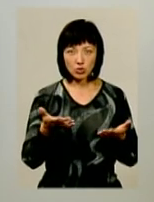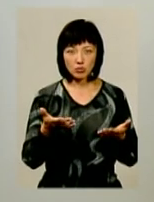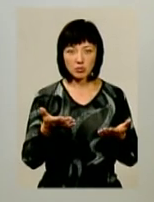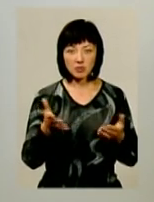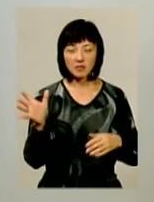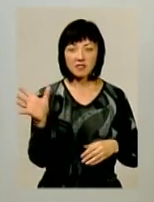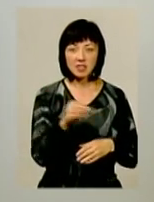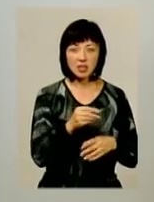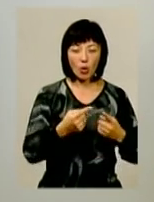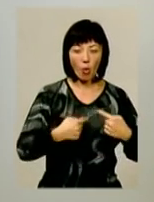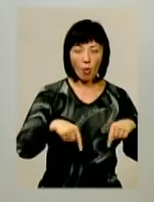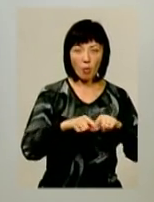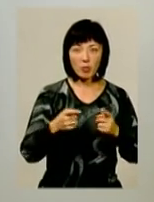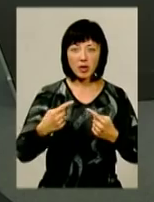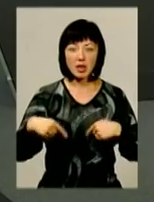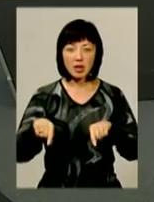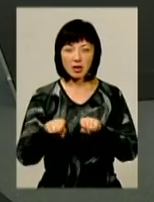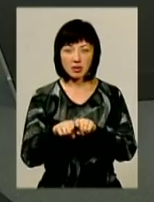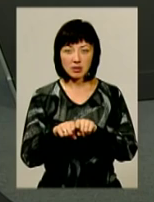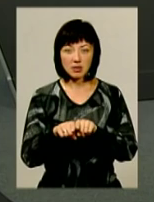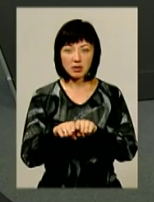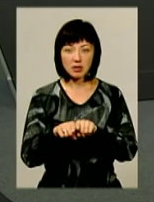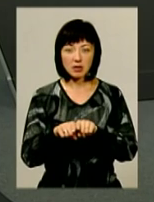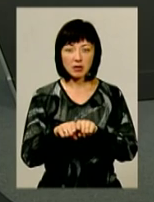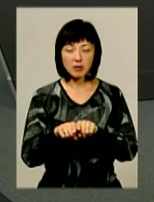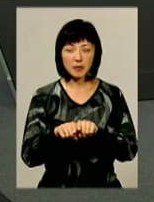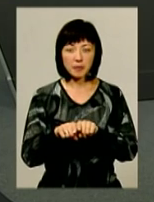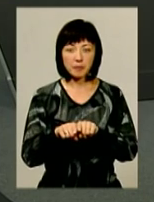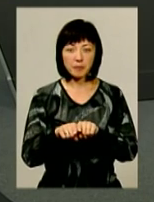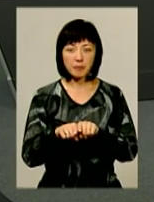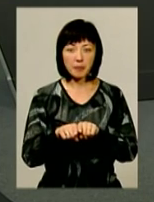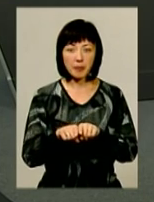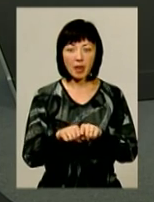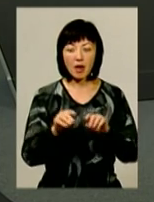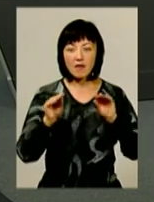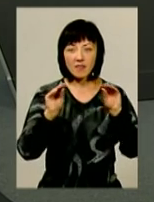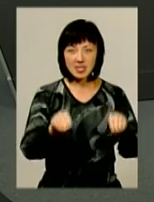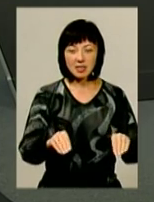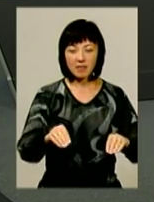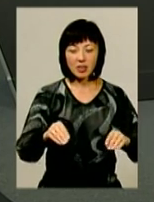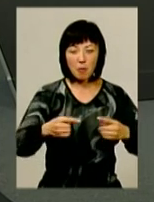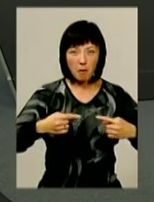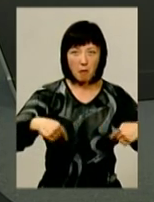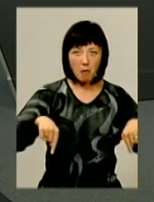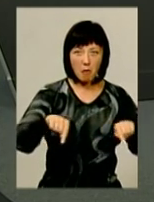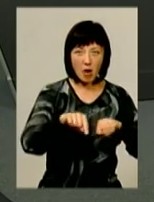всі об'єкти вибити в натуру, тобто виставити межі цих природозаповідних об'єктів. Тому